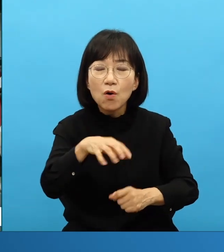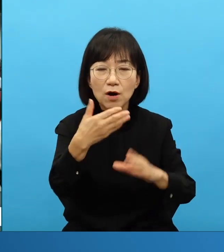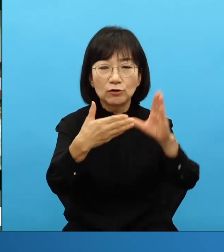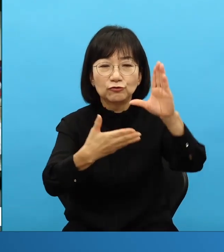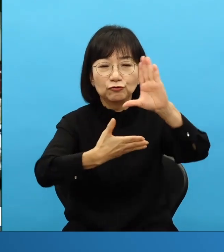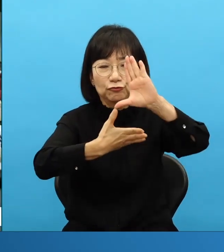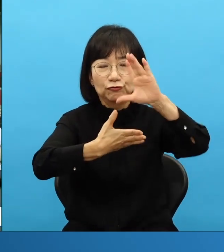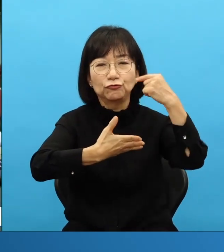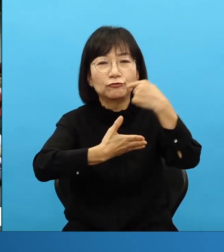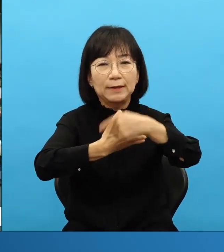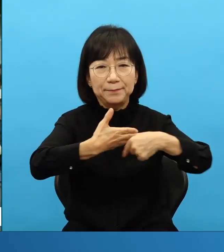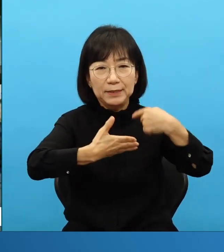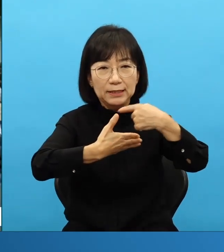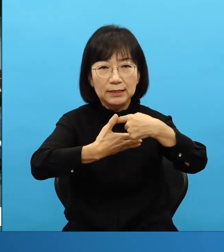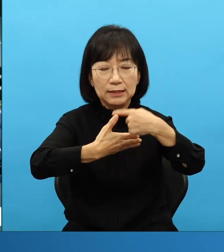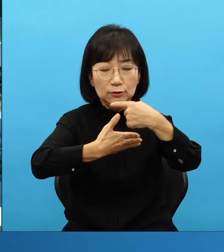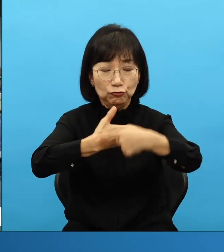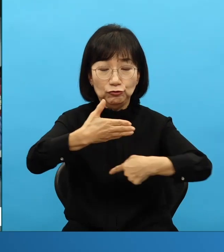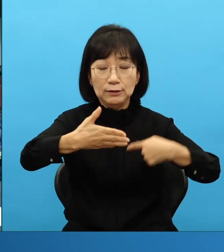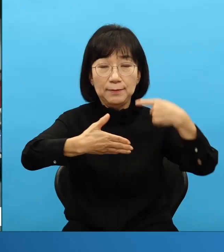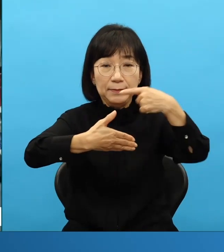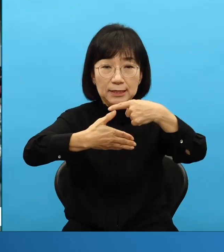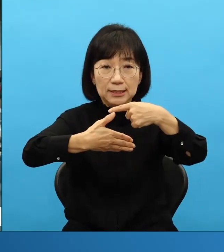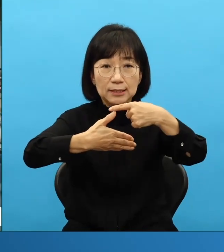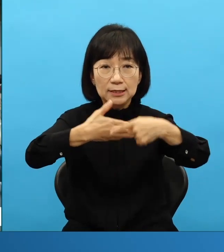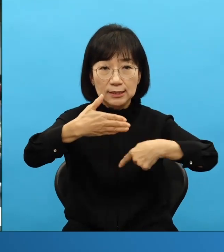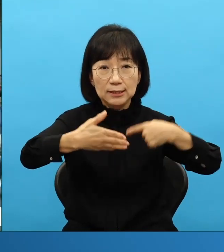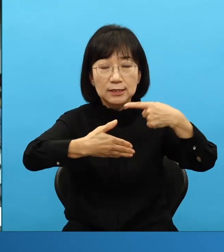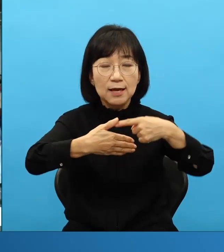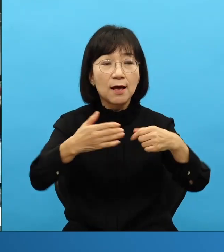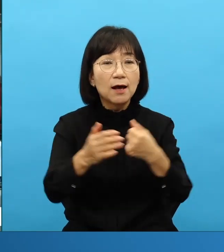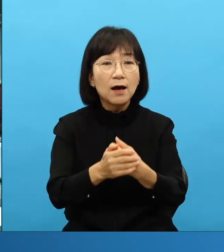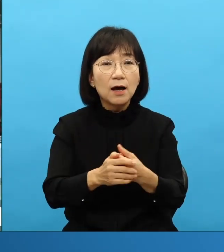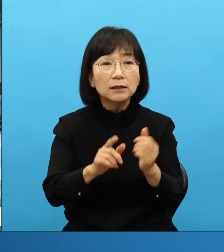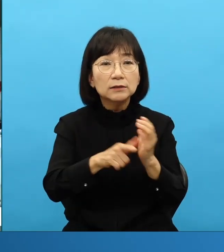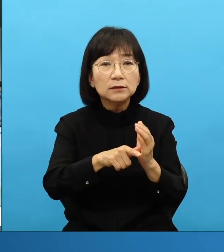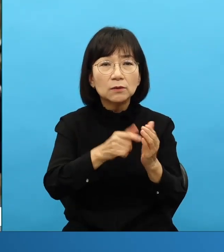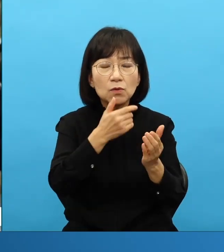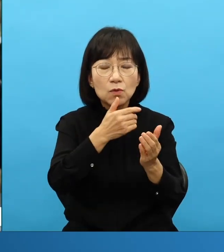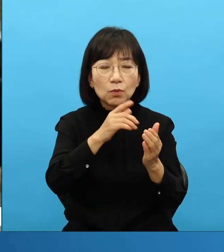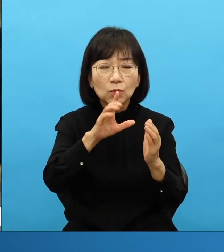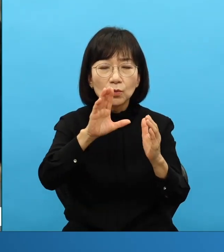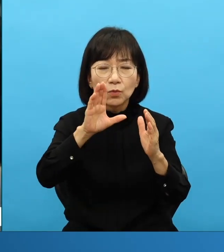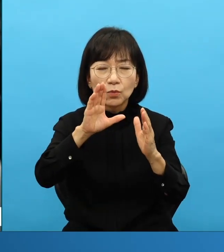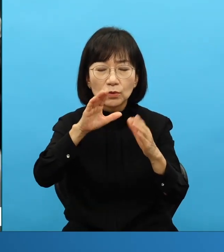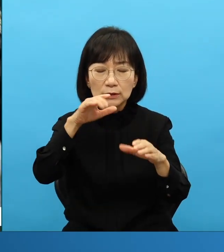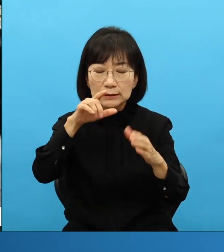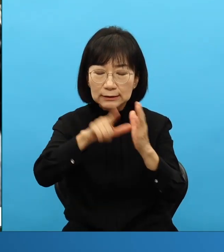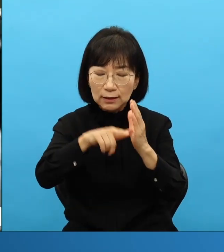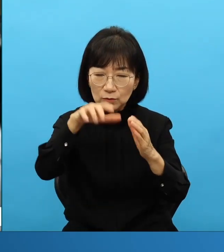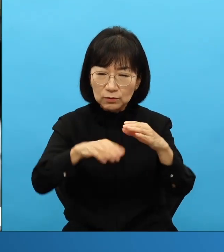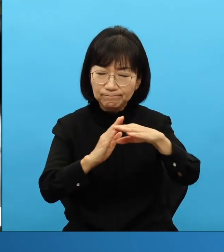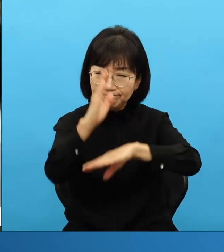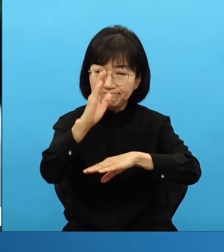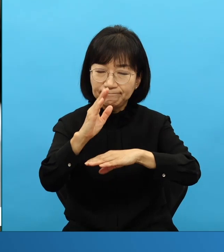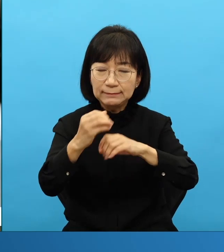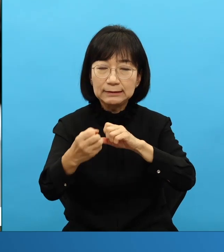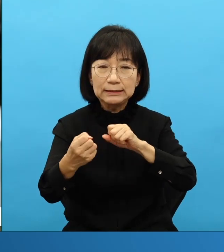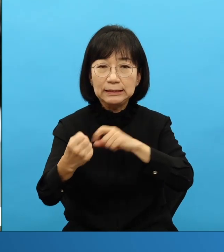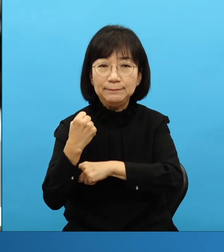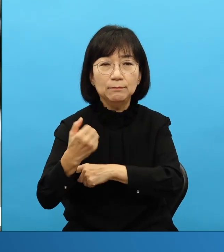무엇보다 세계복음화는 시공간 초월의 역사를 모르면 불가능하기 때문에 7망대,